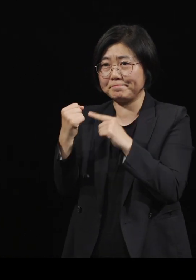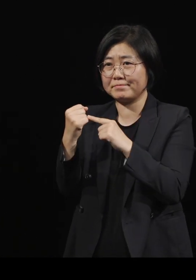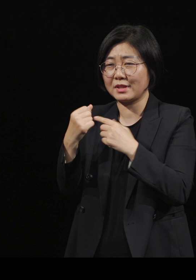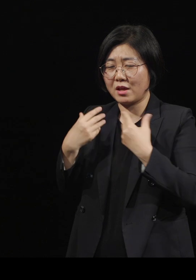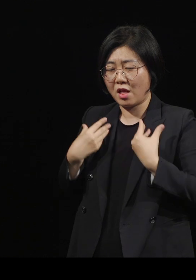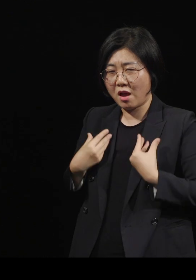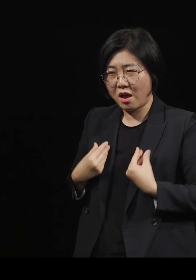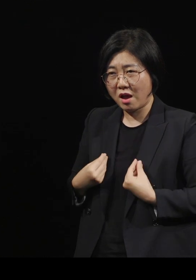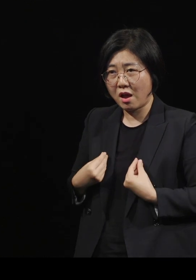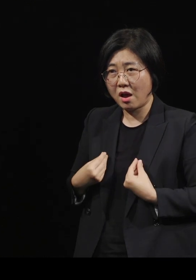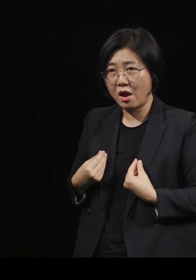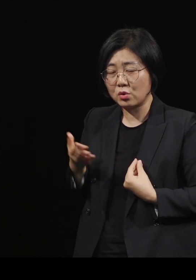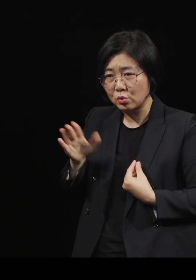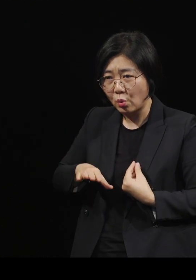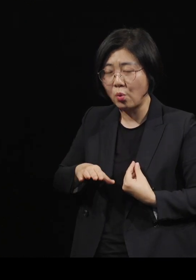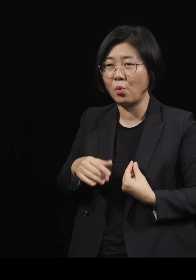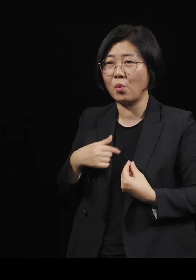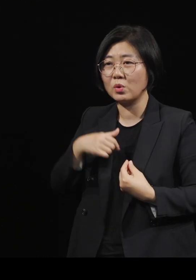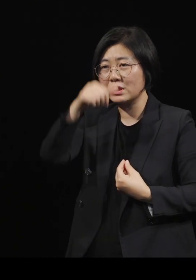절망의 순간도